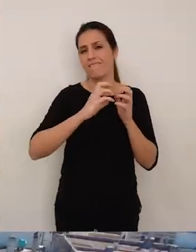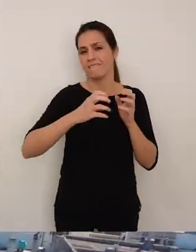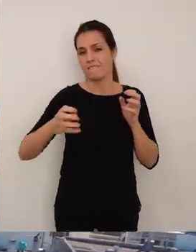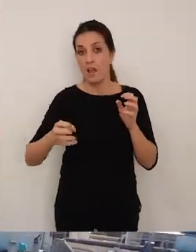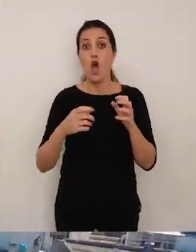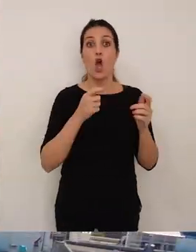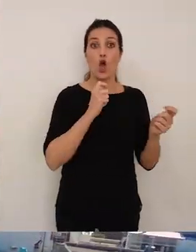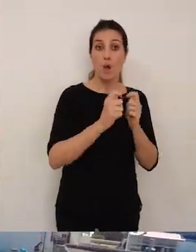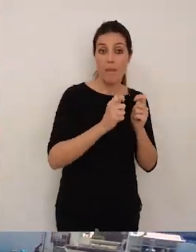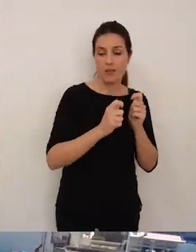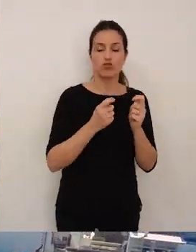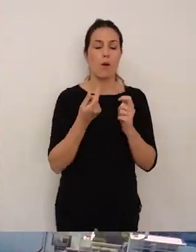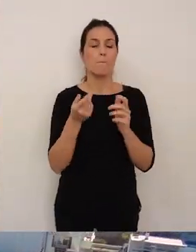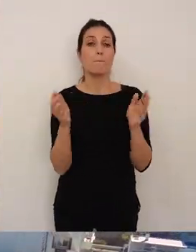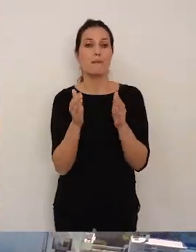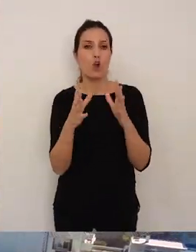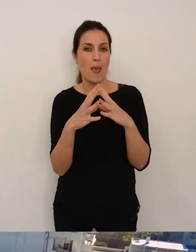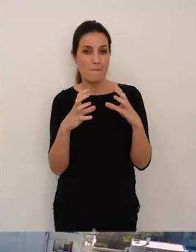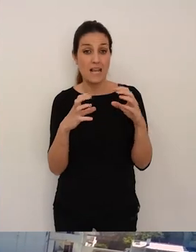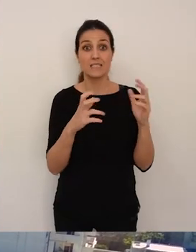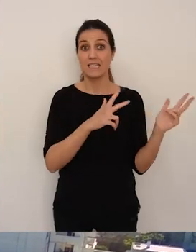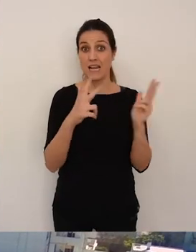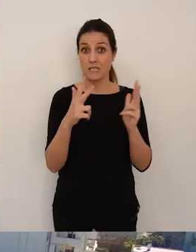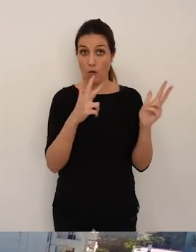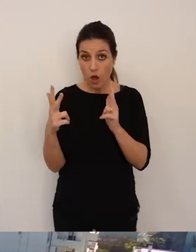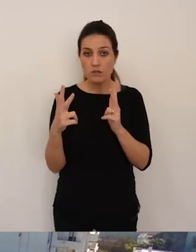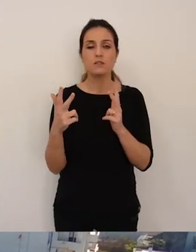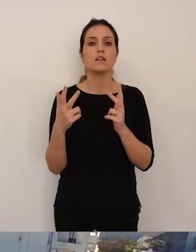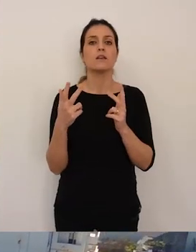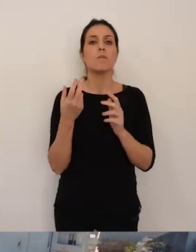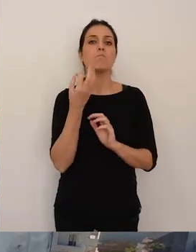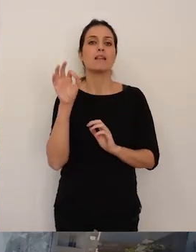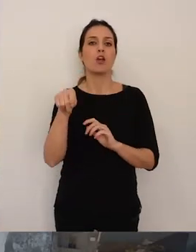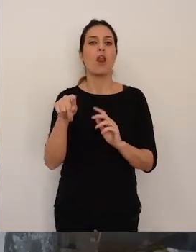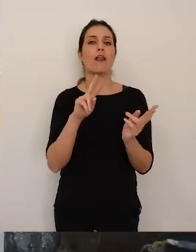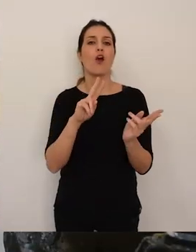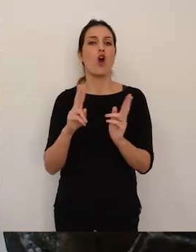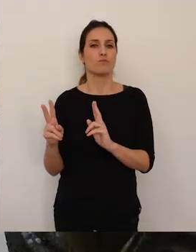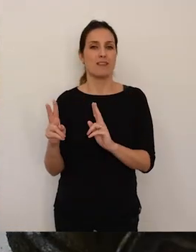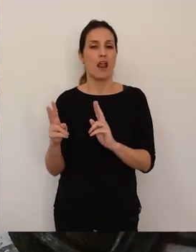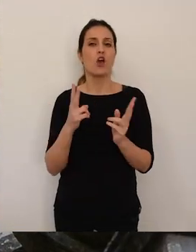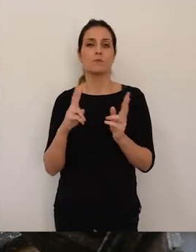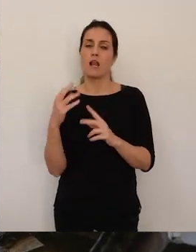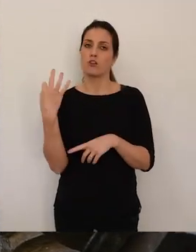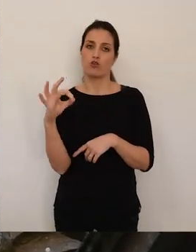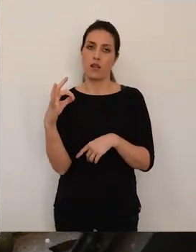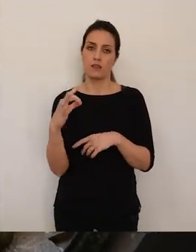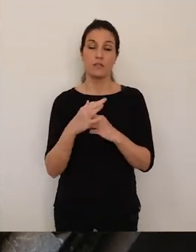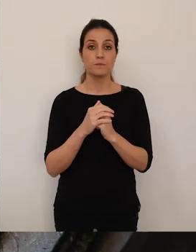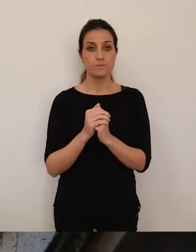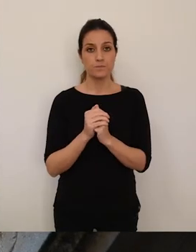commercio, alle piccole imprese, ai trasporti e in particolar modo al settore sanitario, con il suo polo ospedaliero